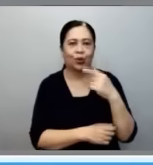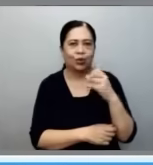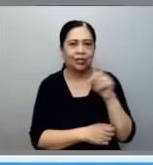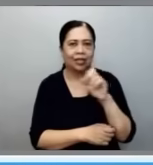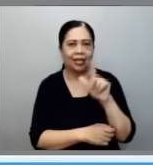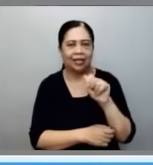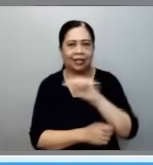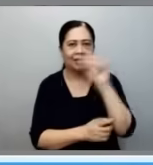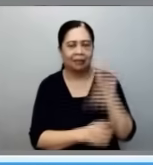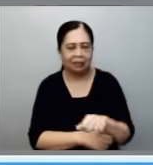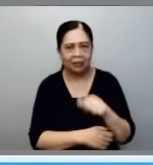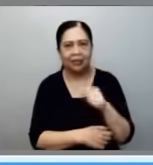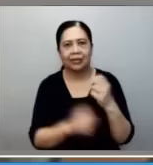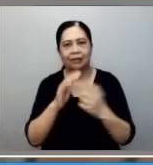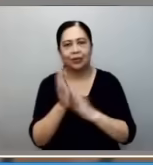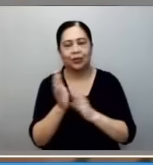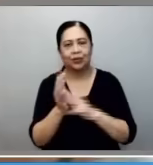sa Muntinlupa City.